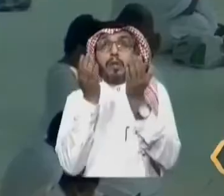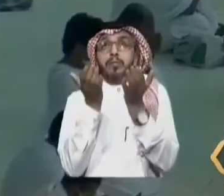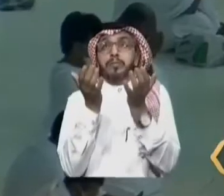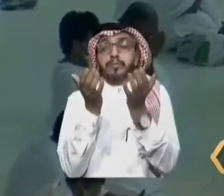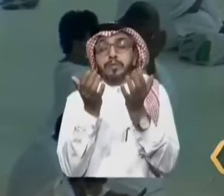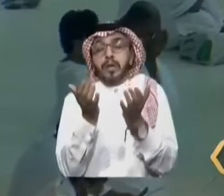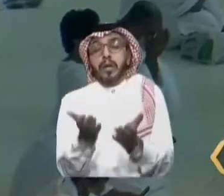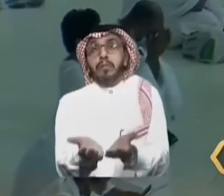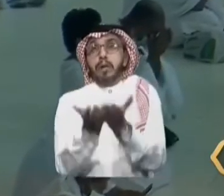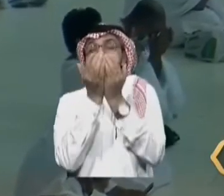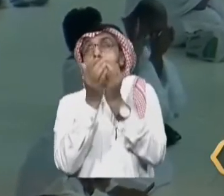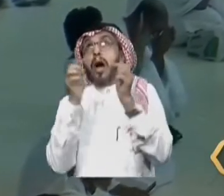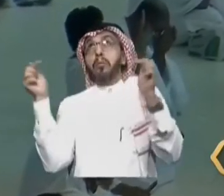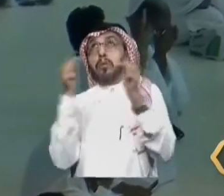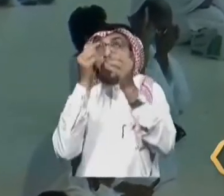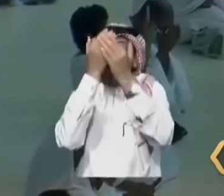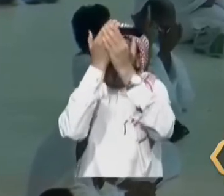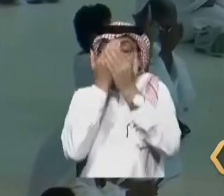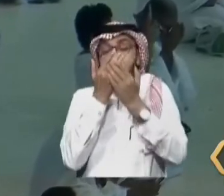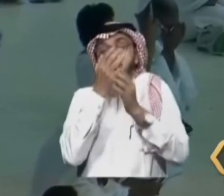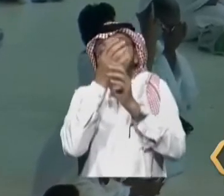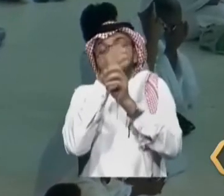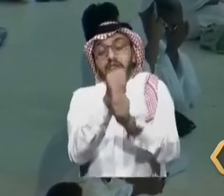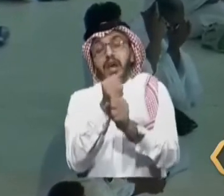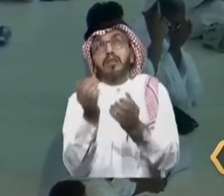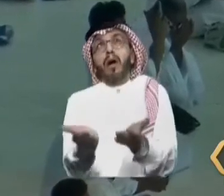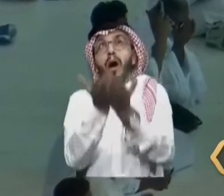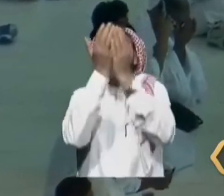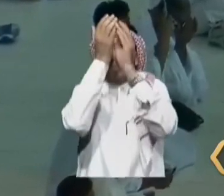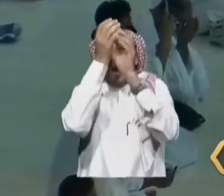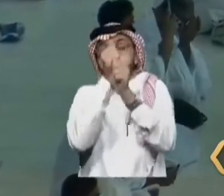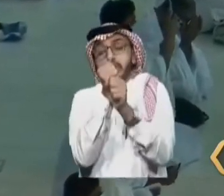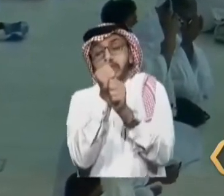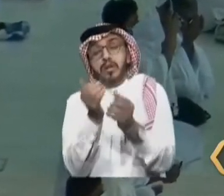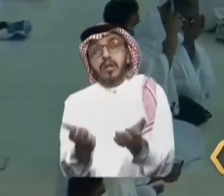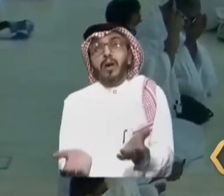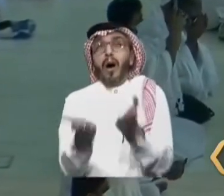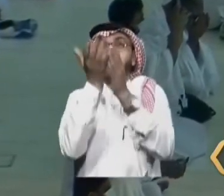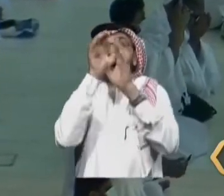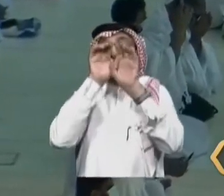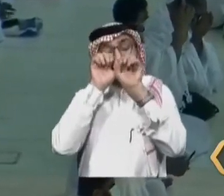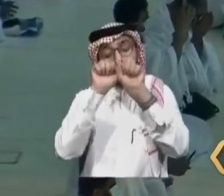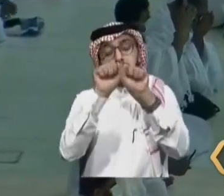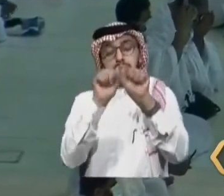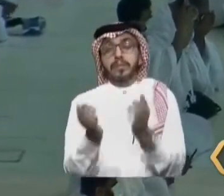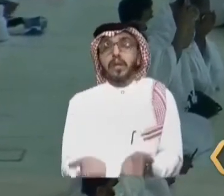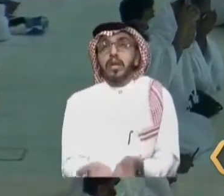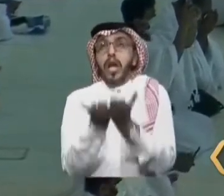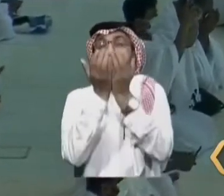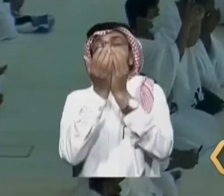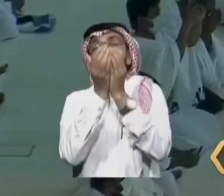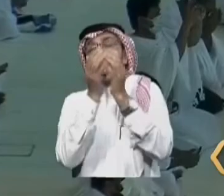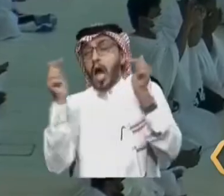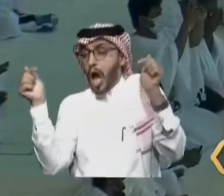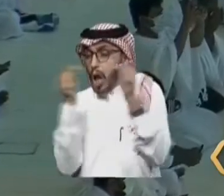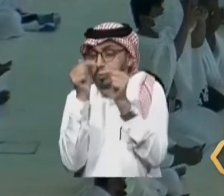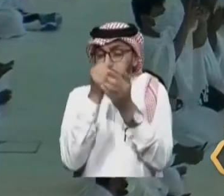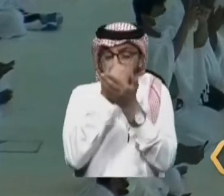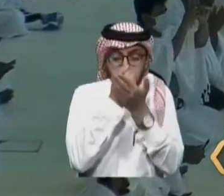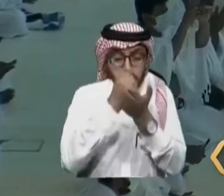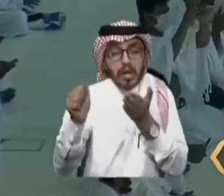العالمين، اللهم اكفنا أعداءك وأعداءنا بما شئت يا رب العالمين، اللهم اكفنا